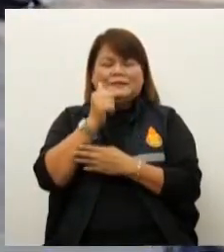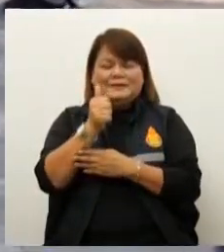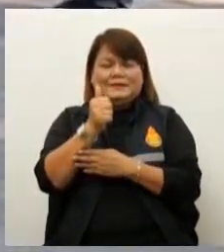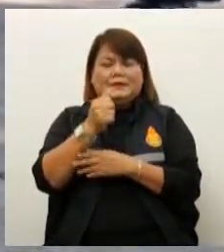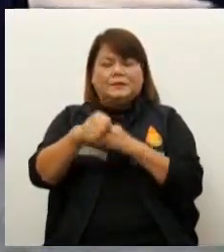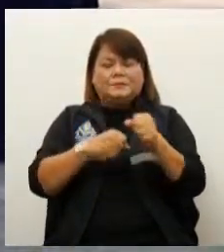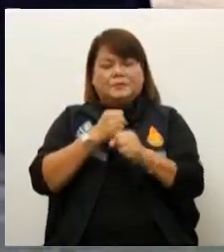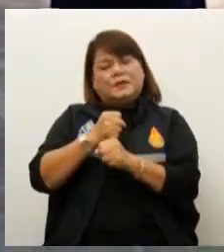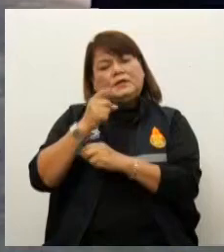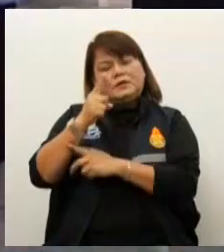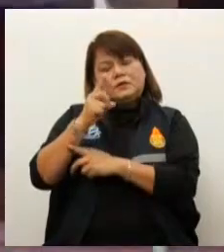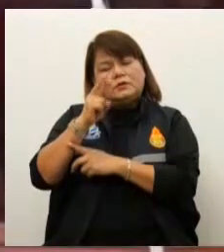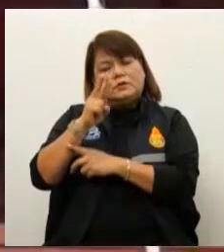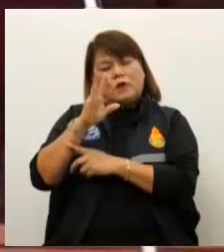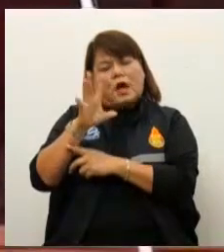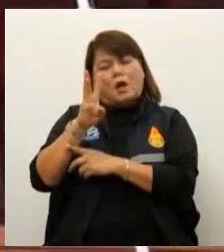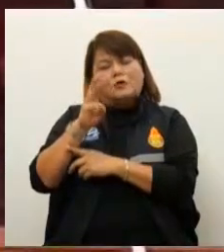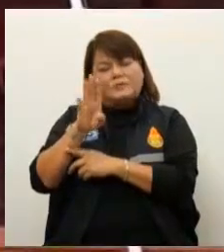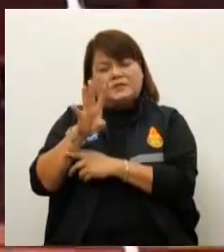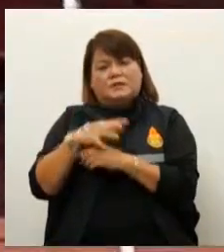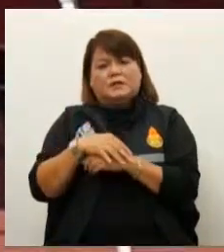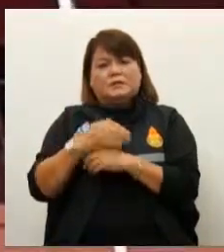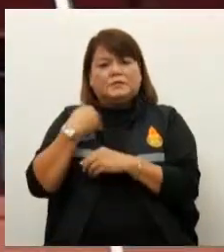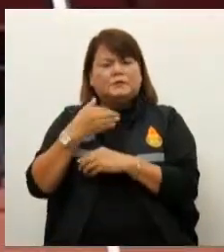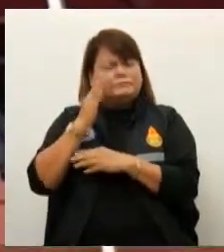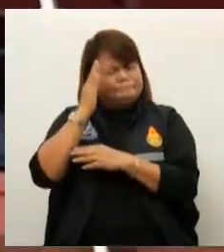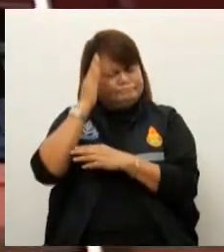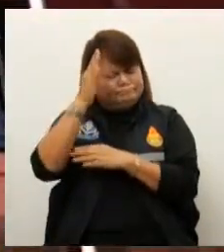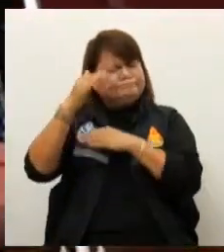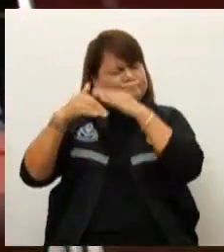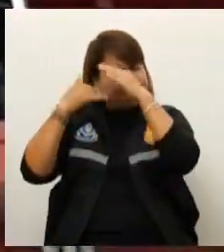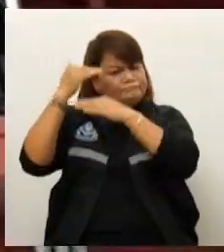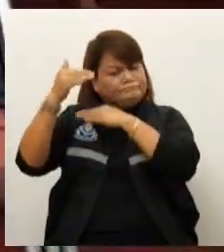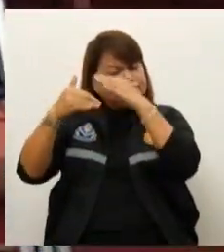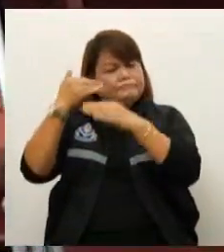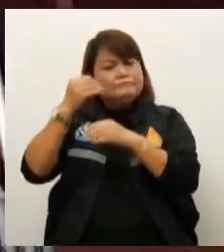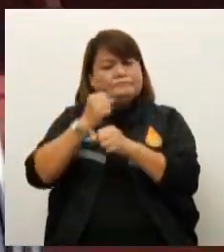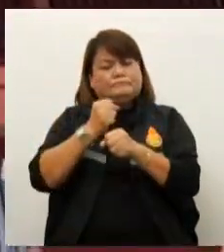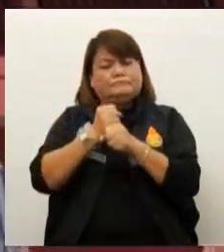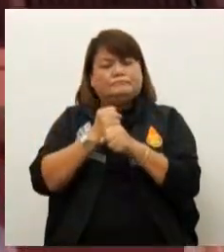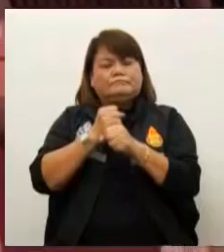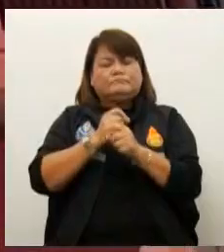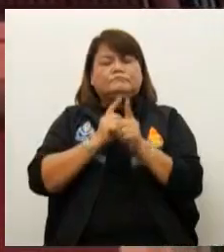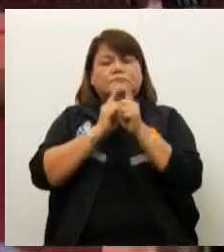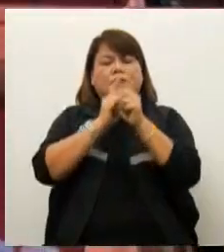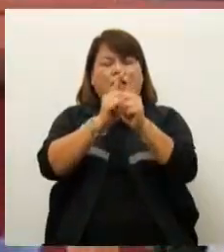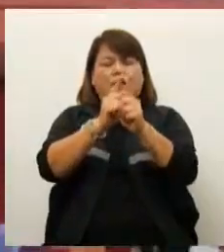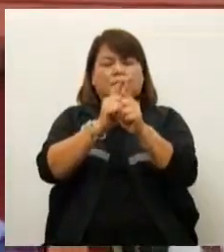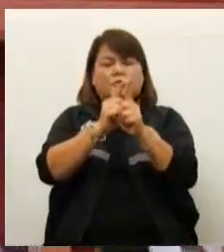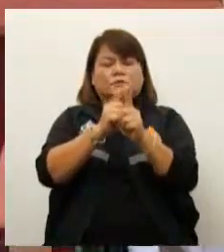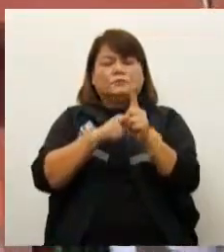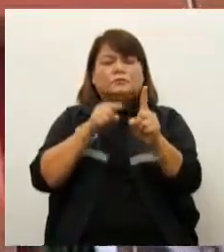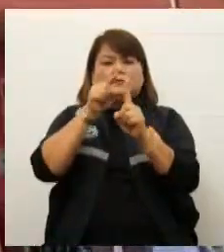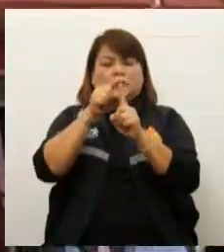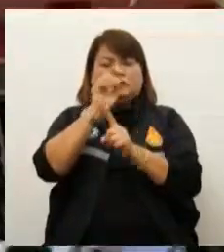ในปีพุทธศักราช2564มีความก้าวหน้าของการดำเนินงานโครงการตาม8จุดเน้นของนโยบายโรงเรียนคุณภ